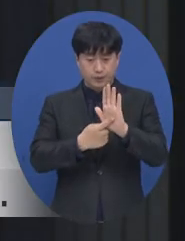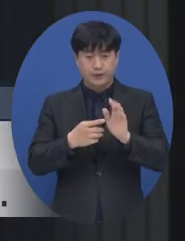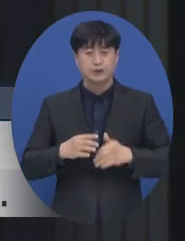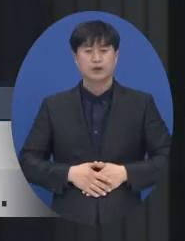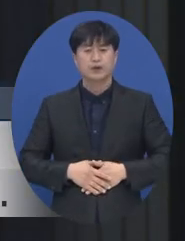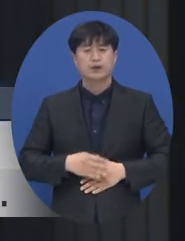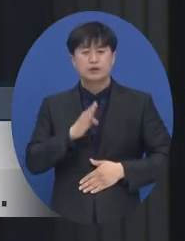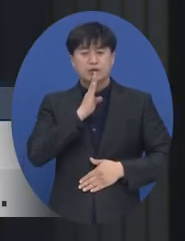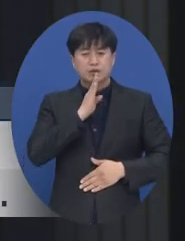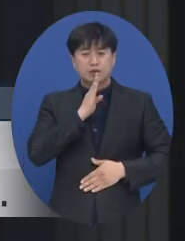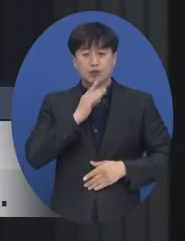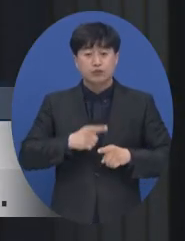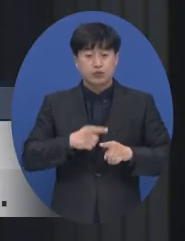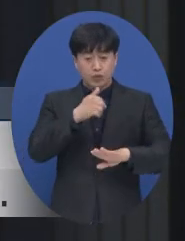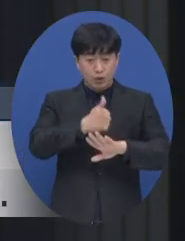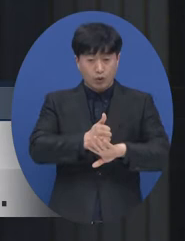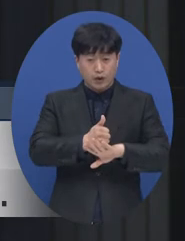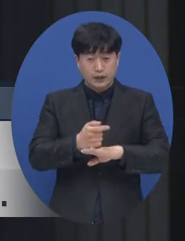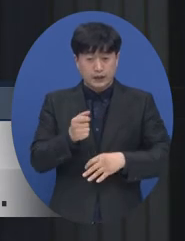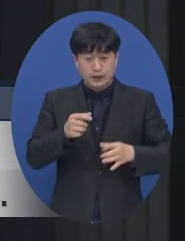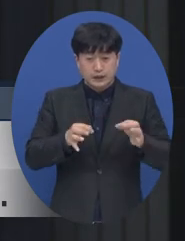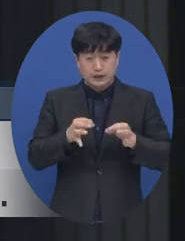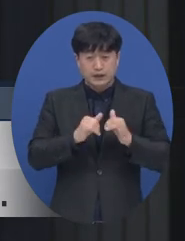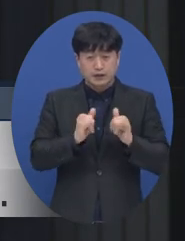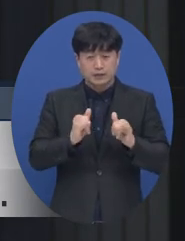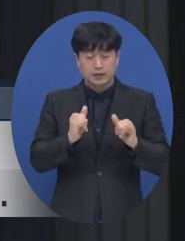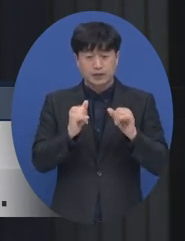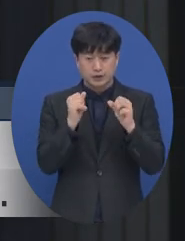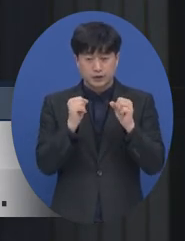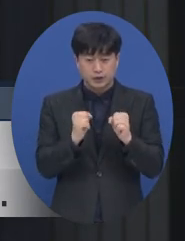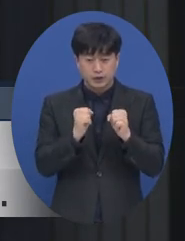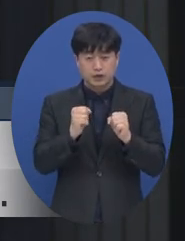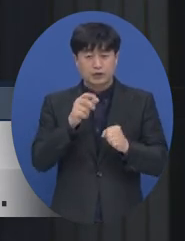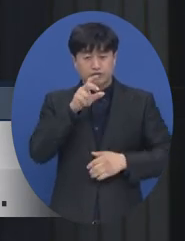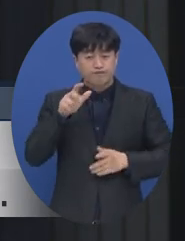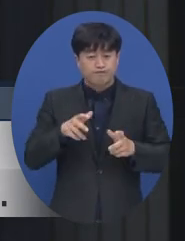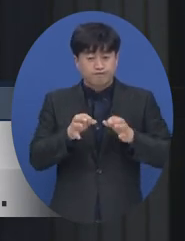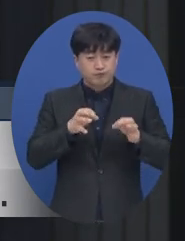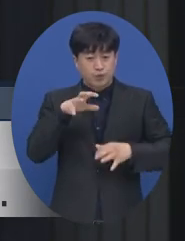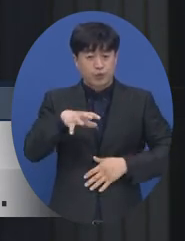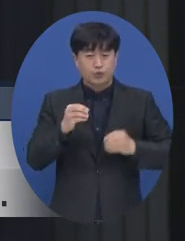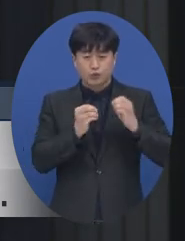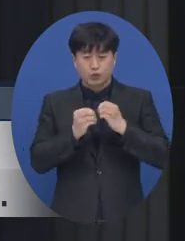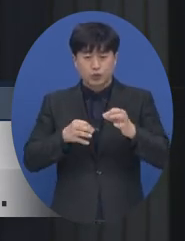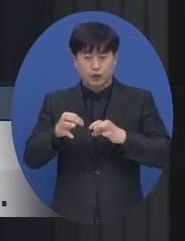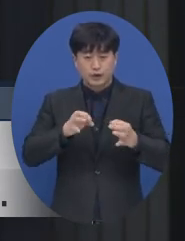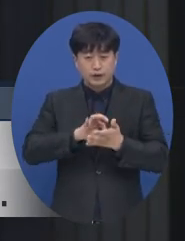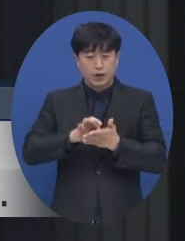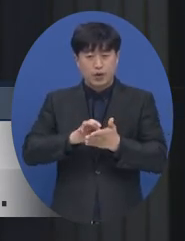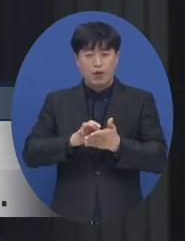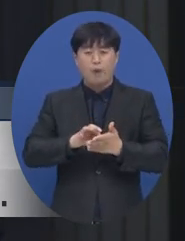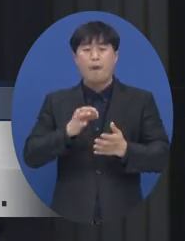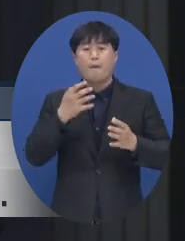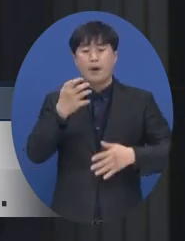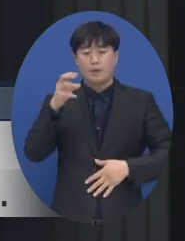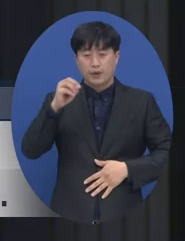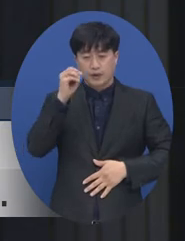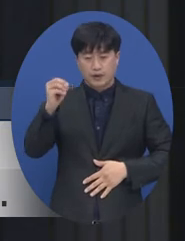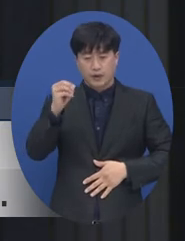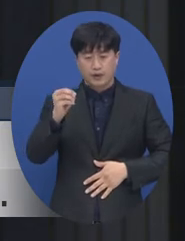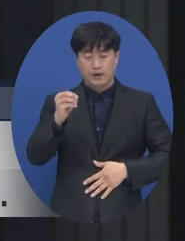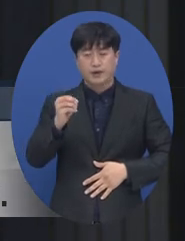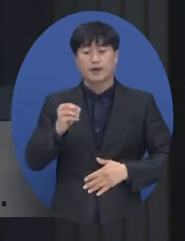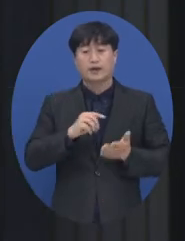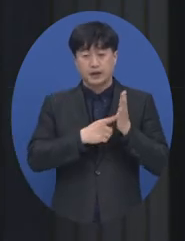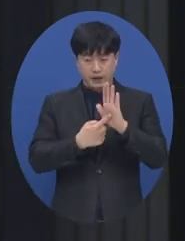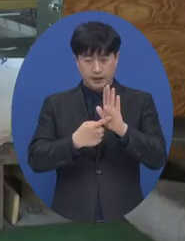결과 소상공인이 존재하는 골목상권과 전통시장에서 사용된 비율이 거의 80%에 가깝게 파악된